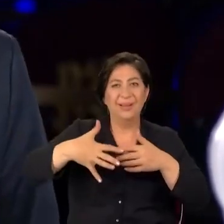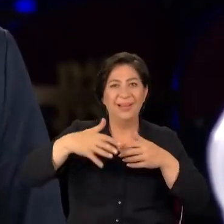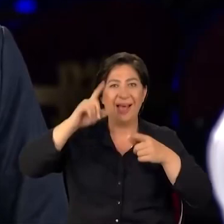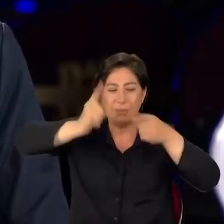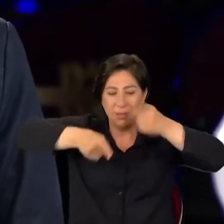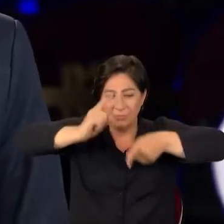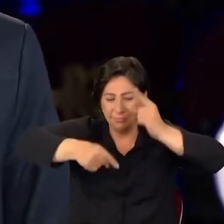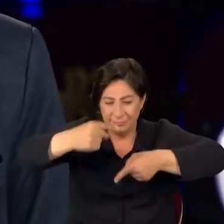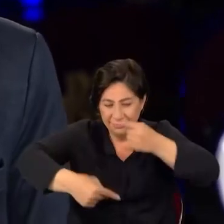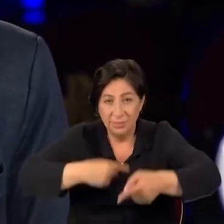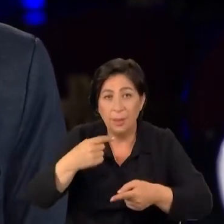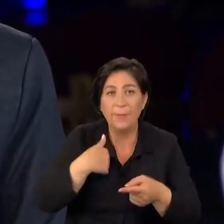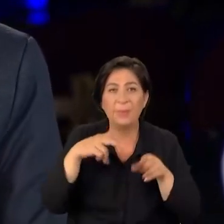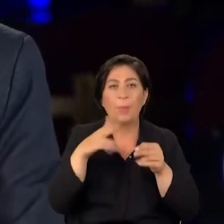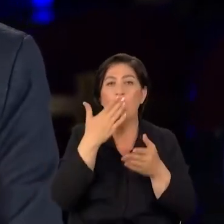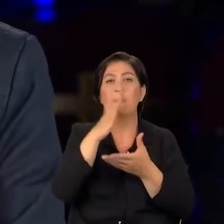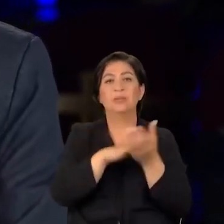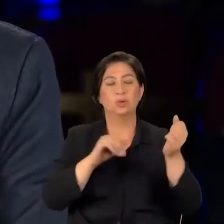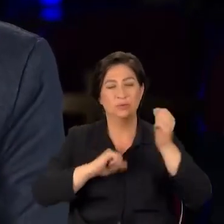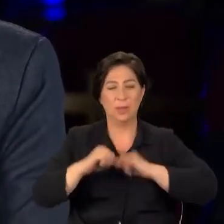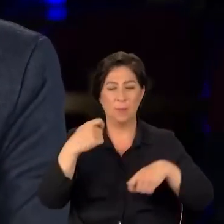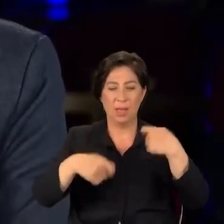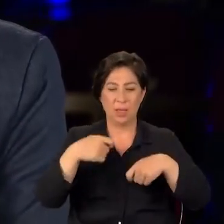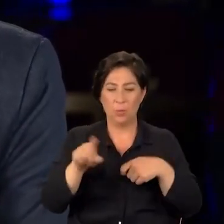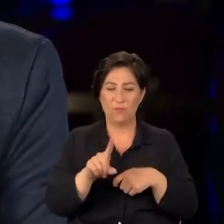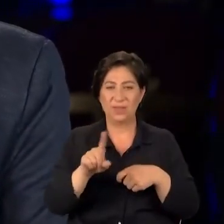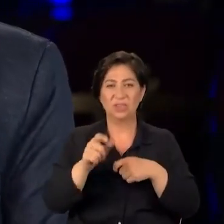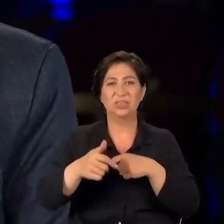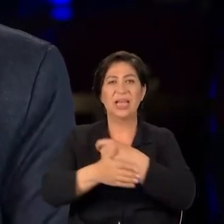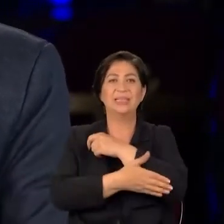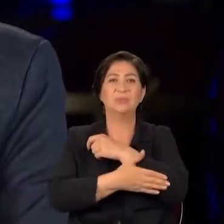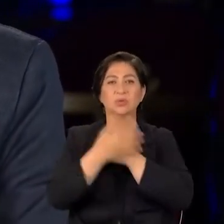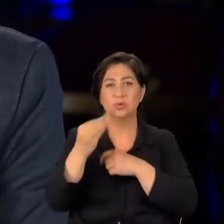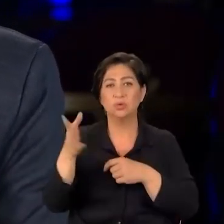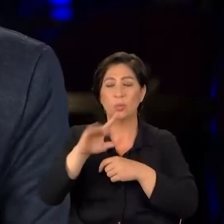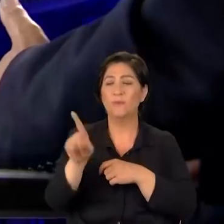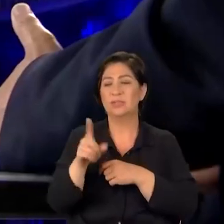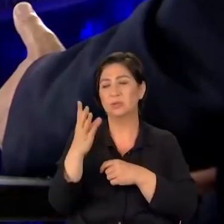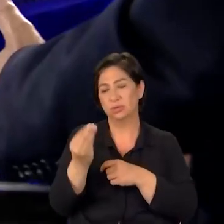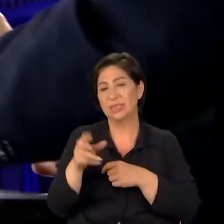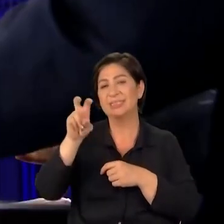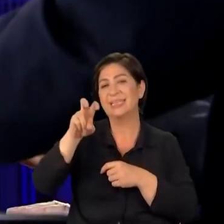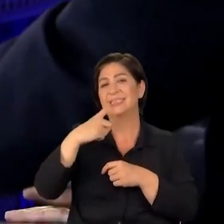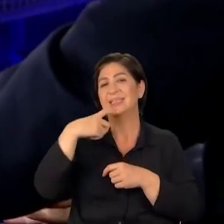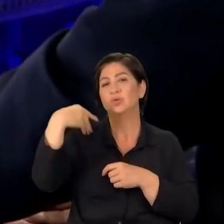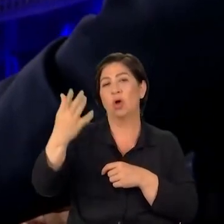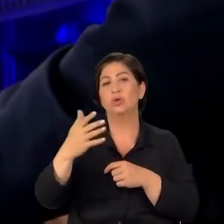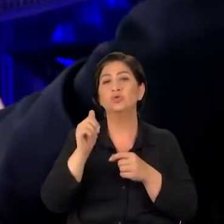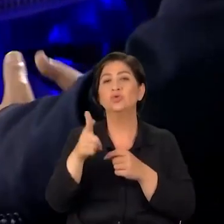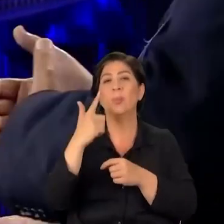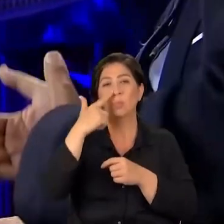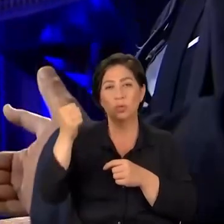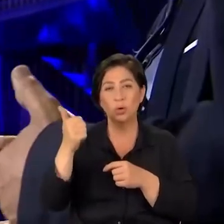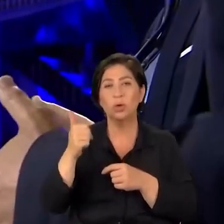gibi mezun olacak bir üniversiteden bir bankaya müfettiş yardımcısı olacak. 3 sene sonra müfettiş olacak, 8 sene sonra şube